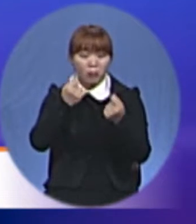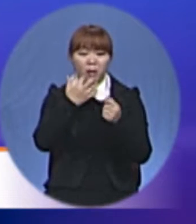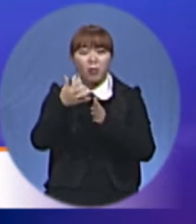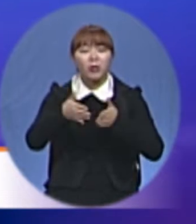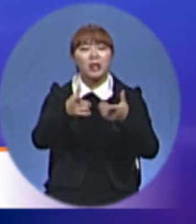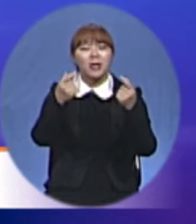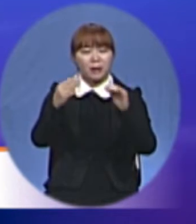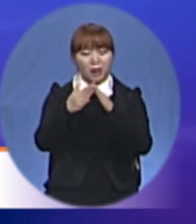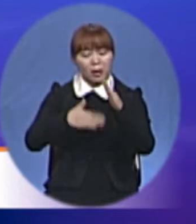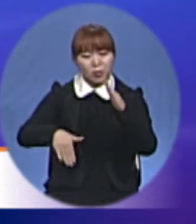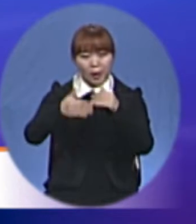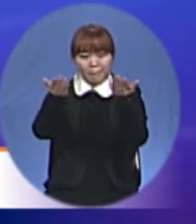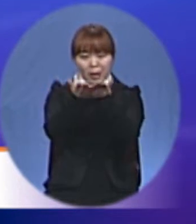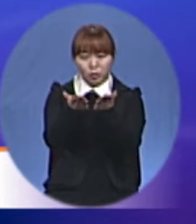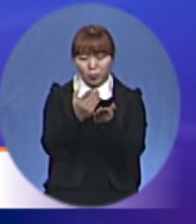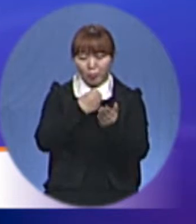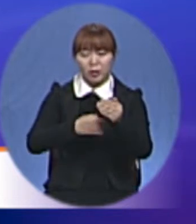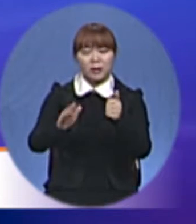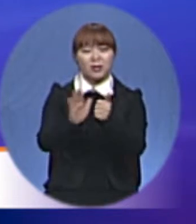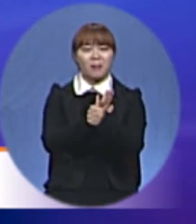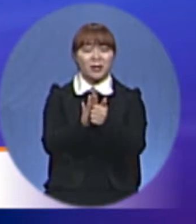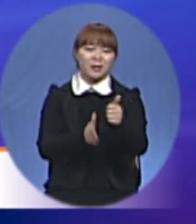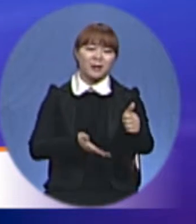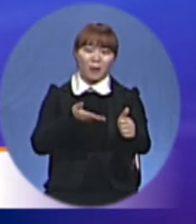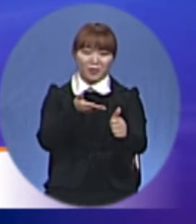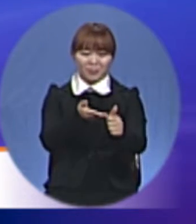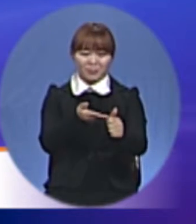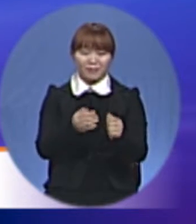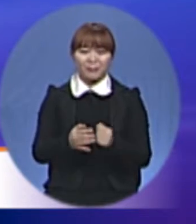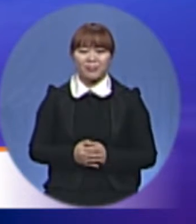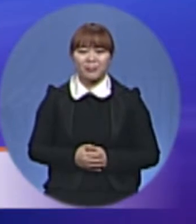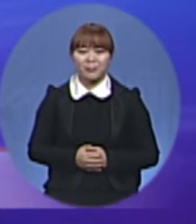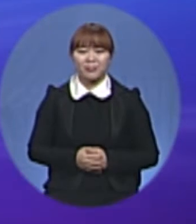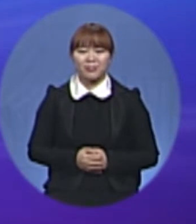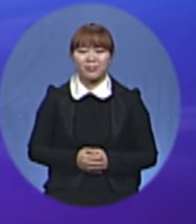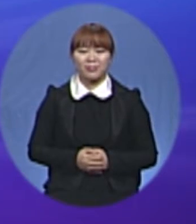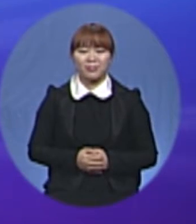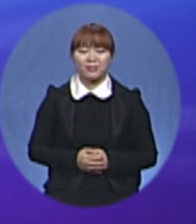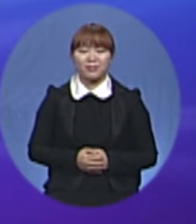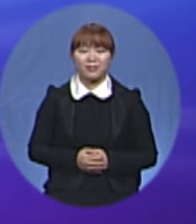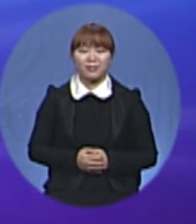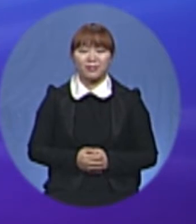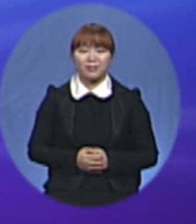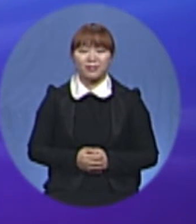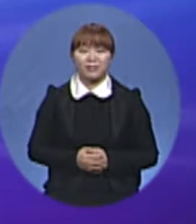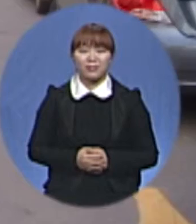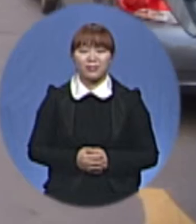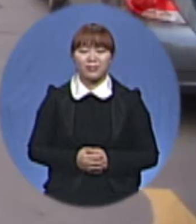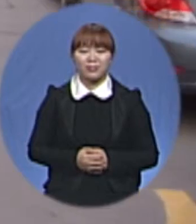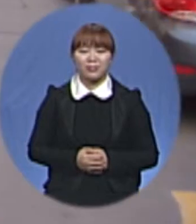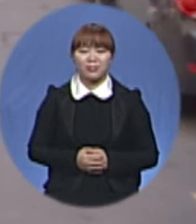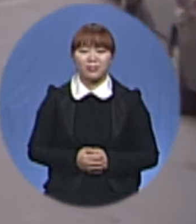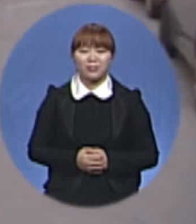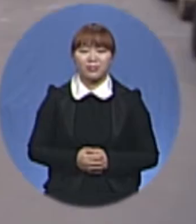경기도가 이러한 가정에 맞춤형 복지 서비스를 제공합니다. 이명아 기자입니다.